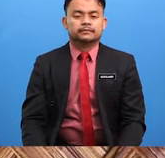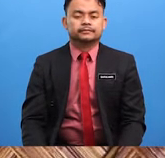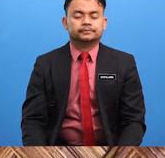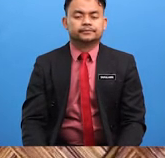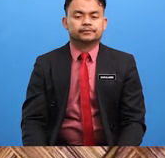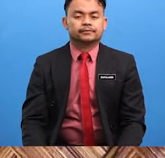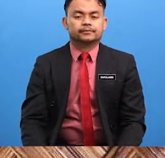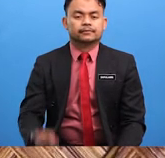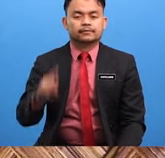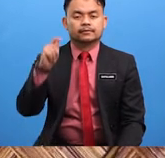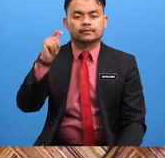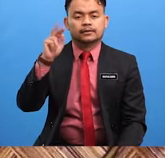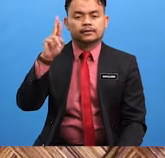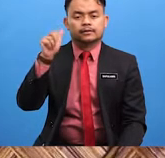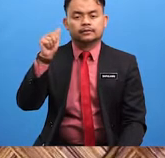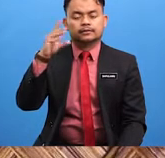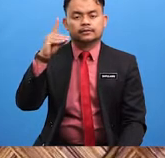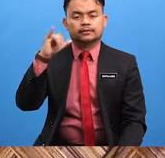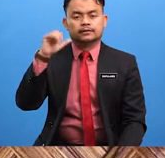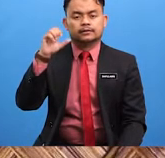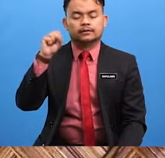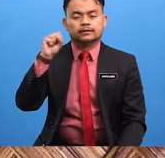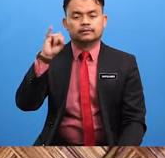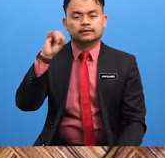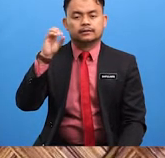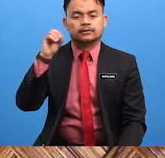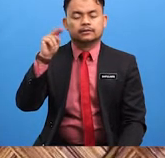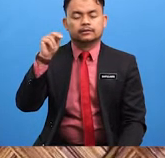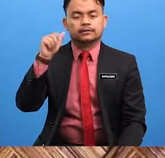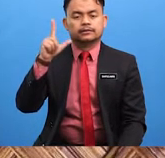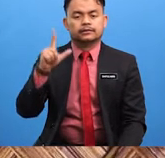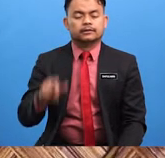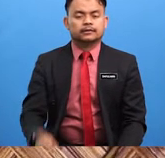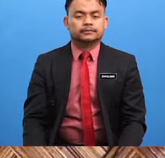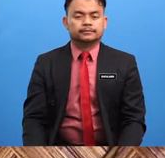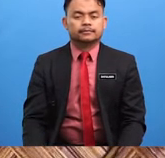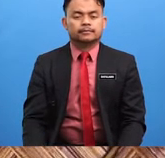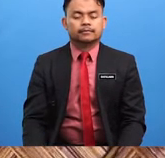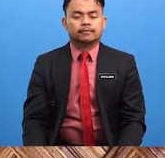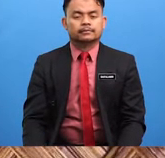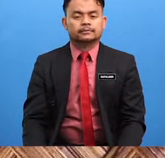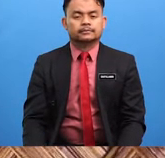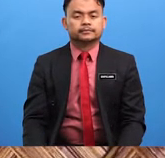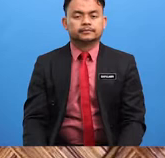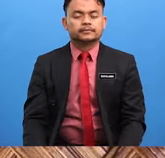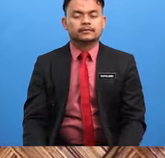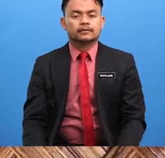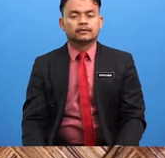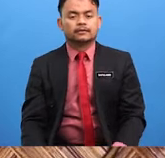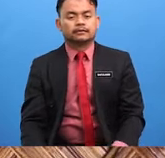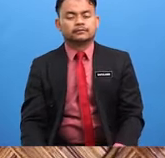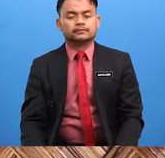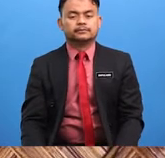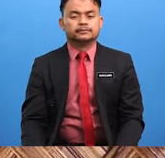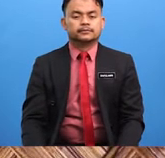menggunakan air kunyit untuk warna kuning, kesumba India untuk warna jingga, buah mengkudu untuk warna biru